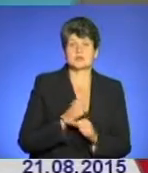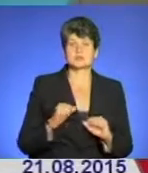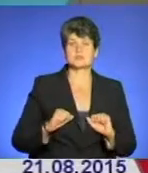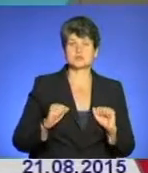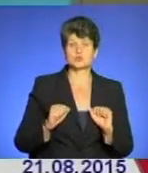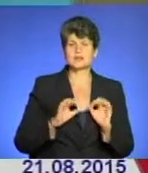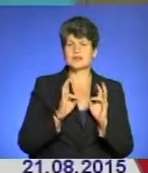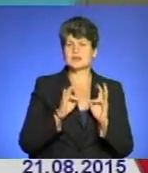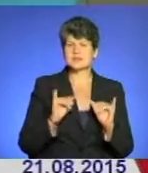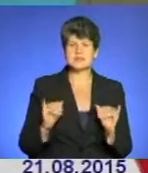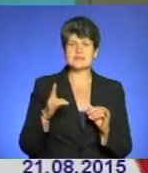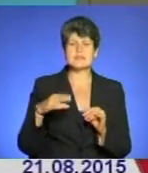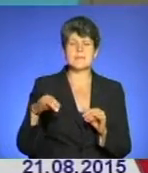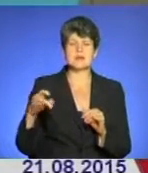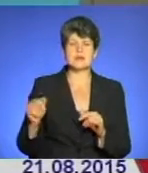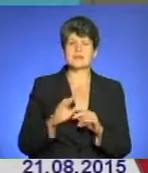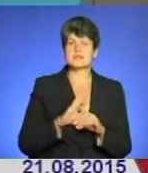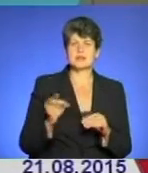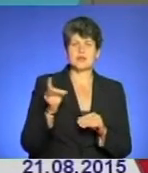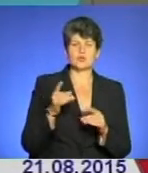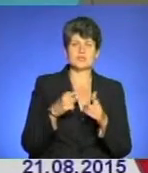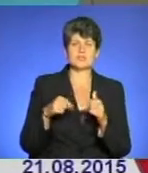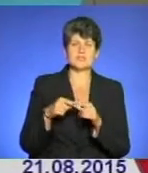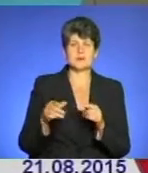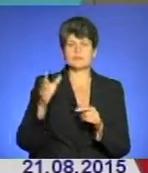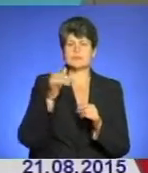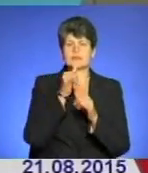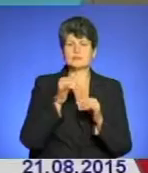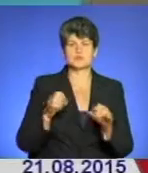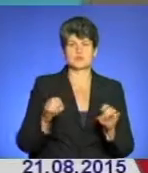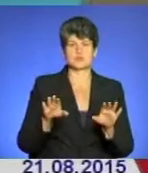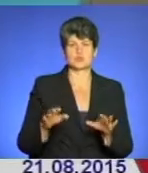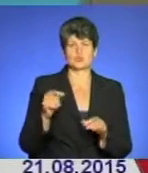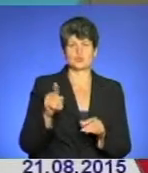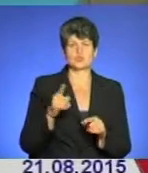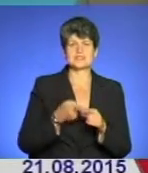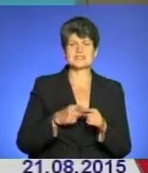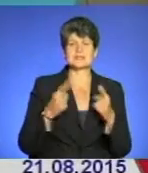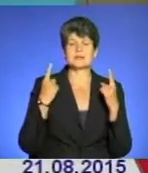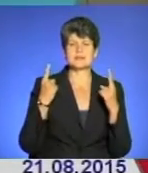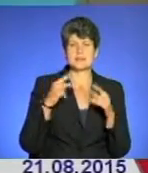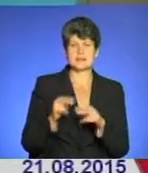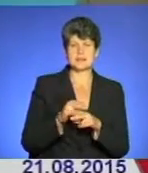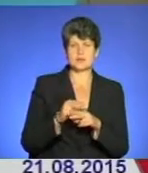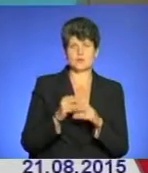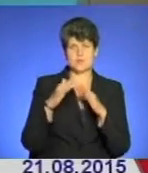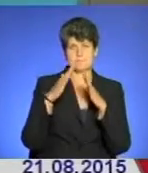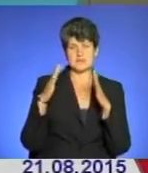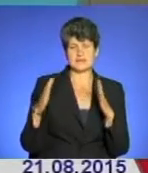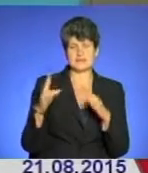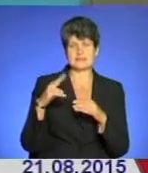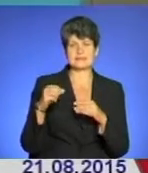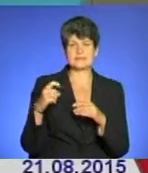ні департаменту, ні районних відділів освіти неможливо вирішити, тому що це є капітальні ремонти перекриття